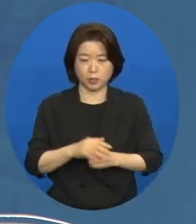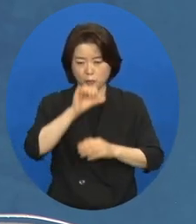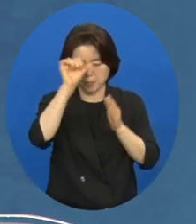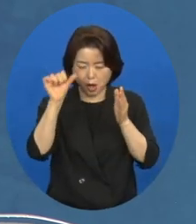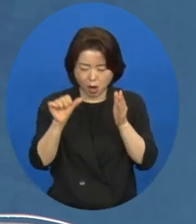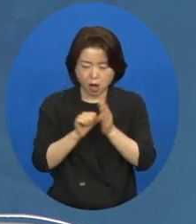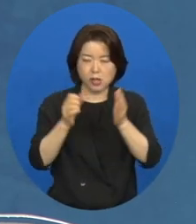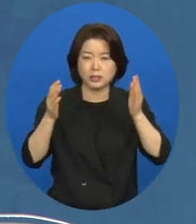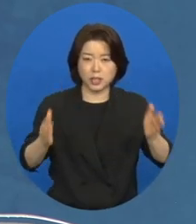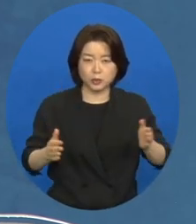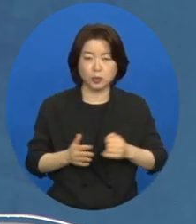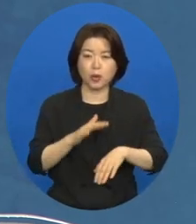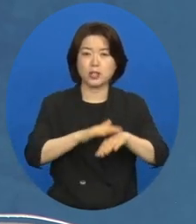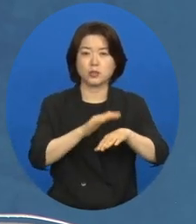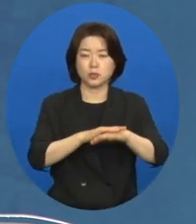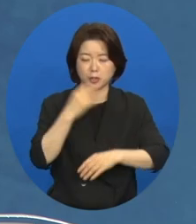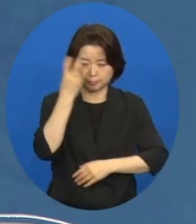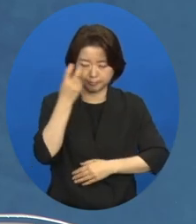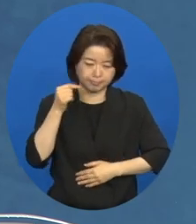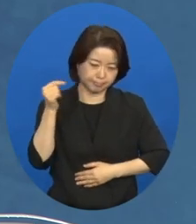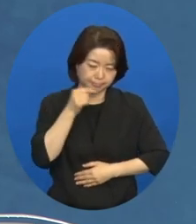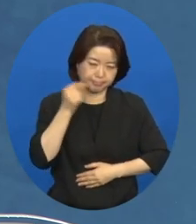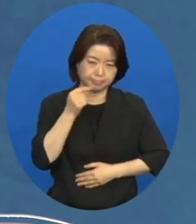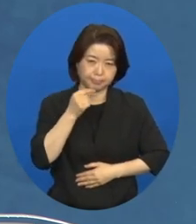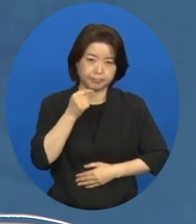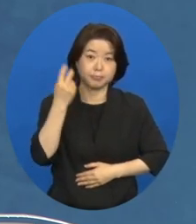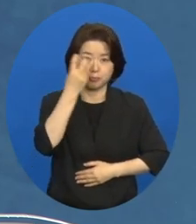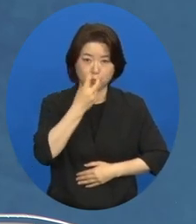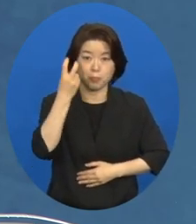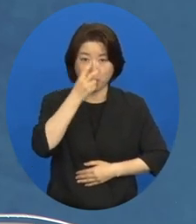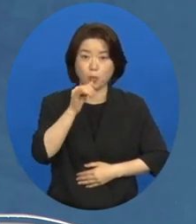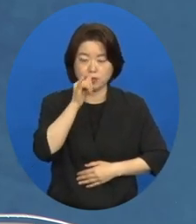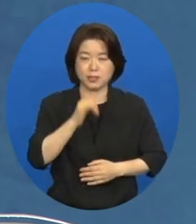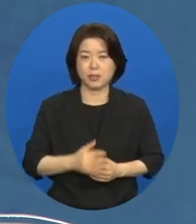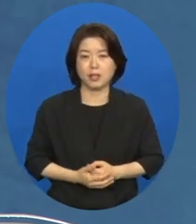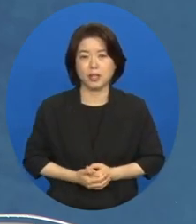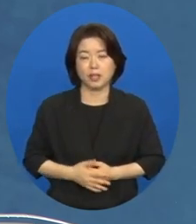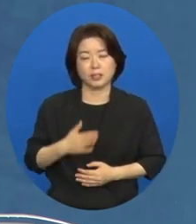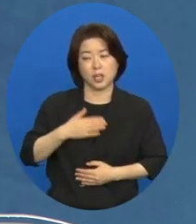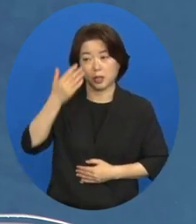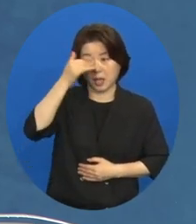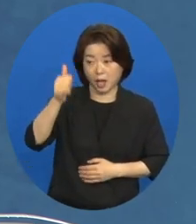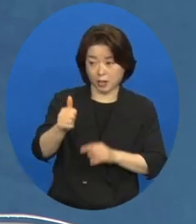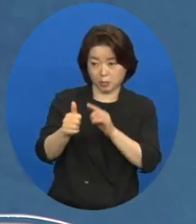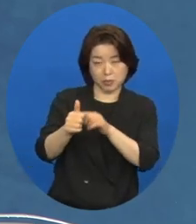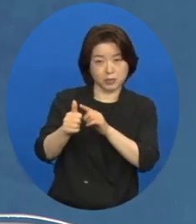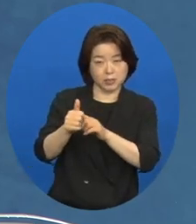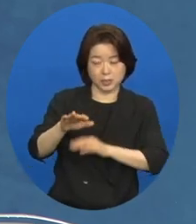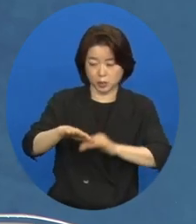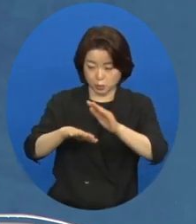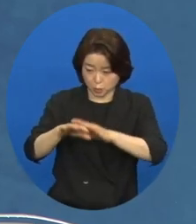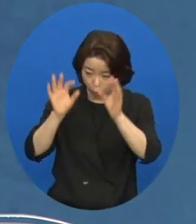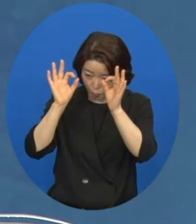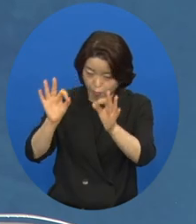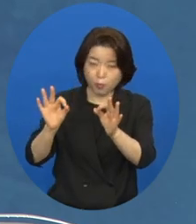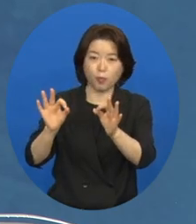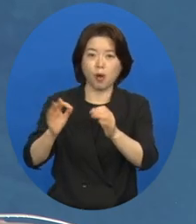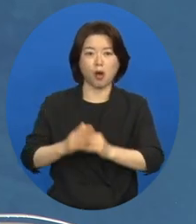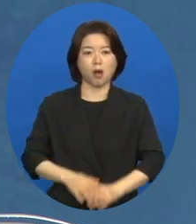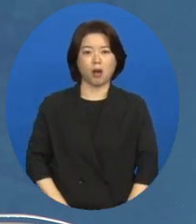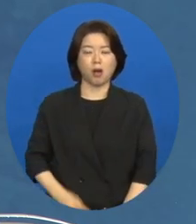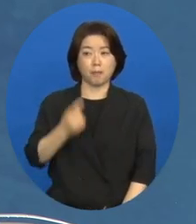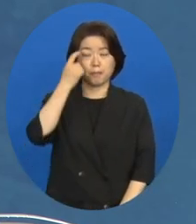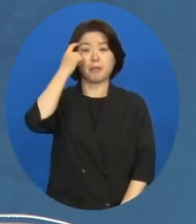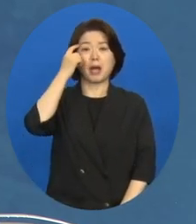그렇게 살아간 겁니다. 늘 손을 보호했어요. 제가 이 할아버지의 손을 보면서 문득 그런